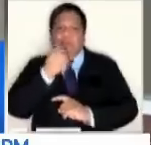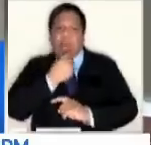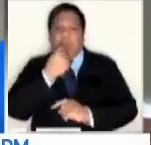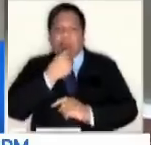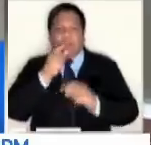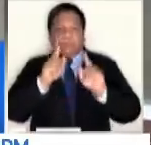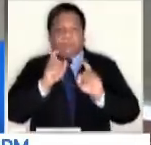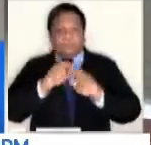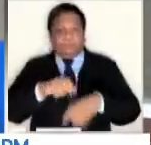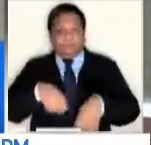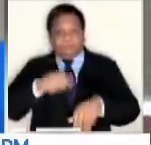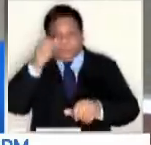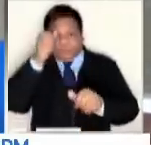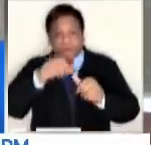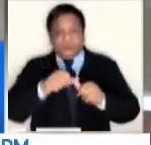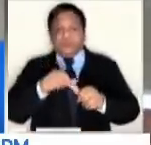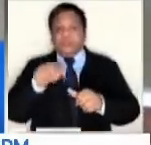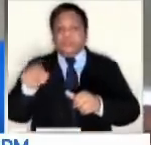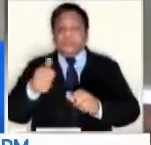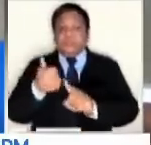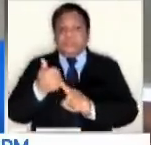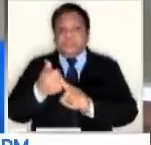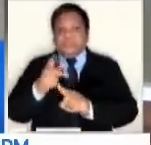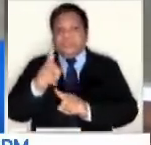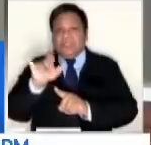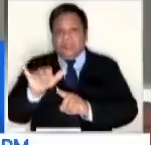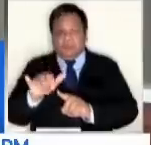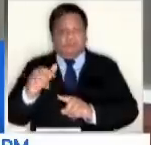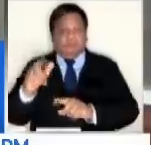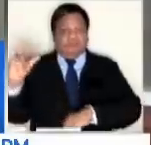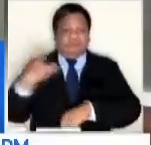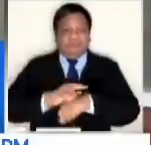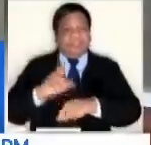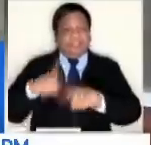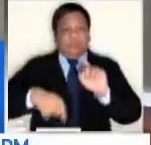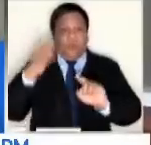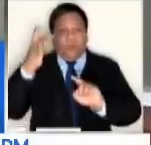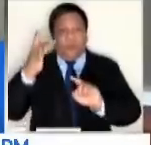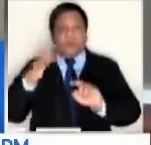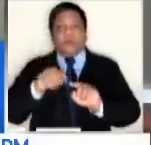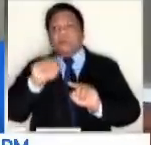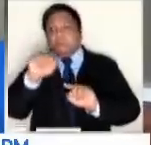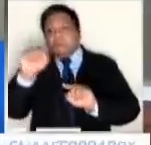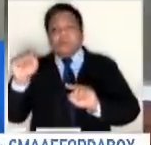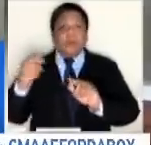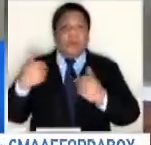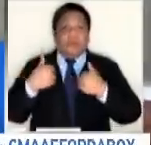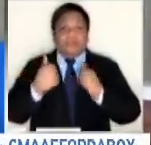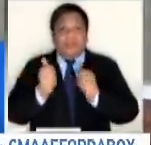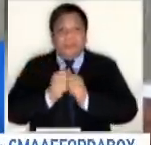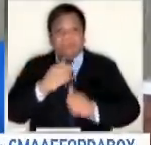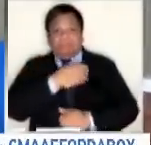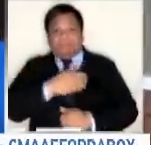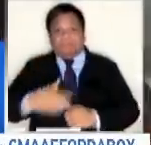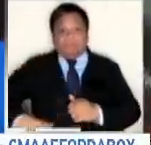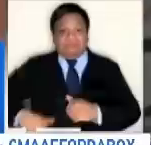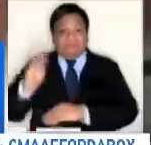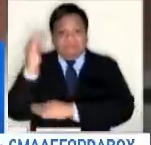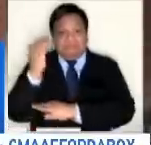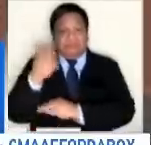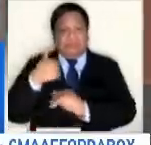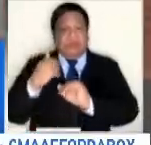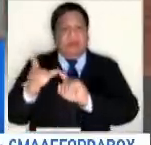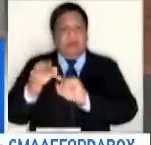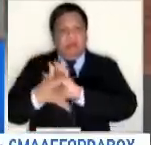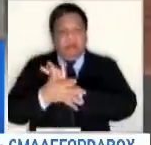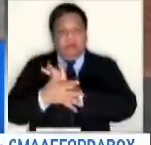agad nakabalik sa bansa si Kelly nang magpositibo sa COVID-19 ang ilang kandidatang kasama niya sa pageant. Itinanghal na first runner-up si Kelly